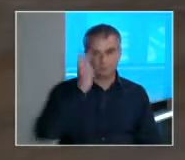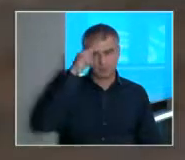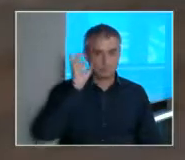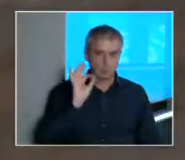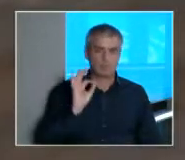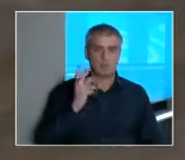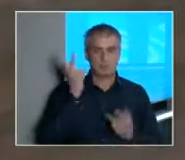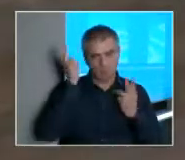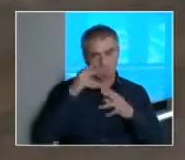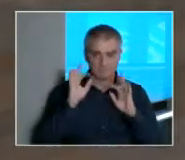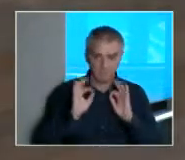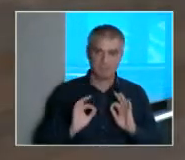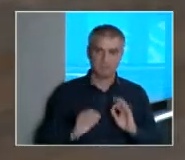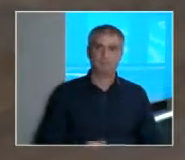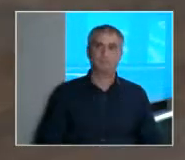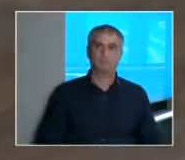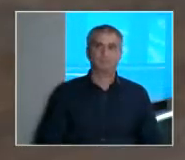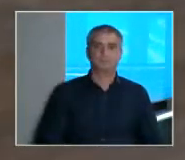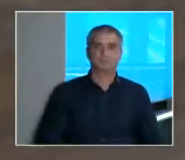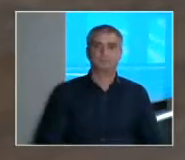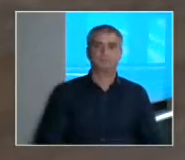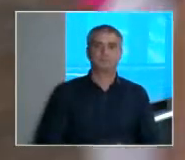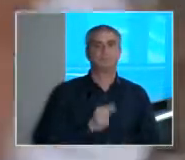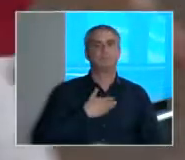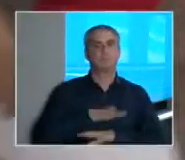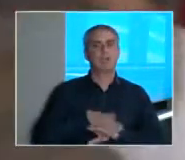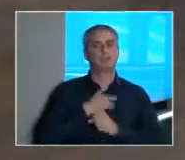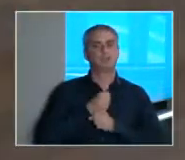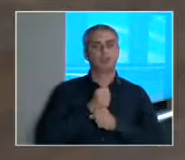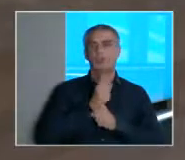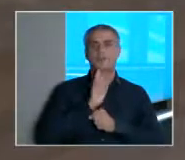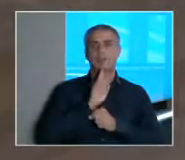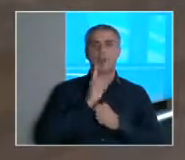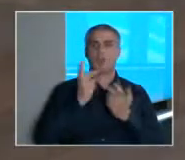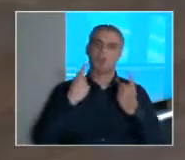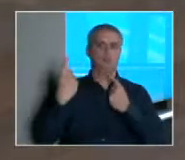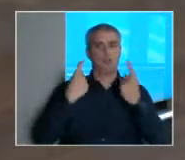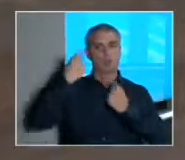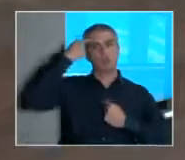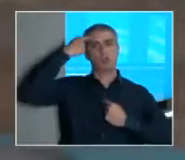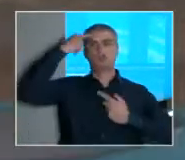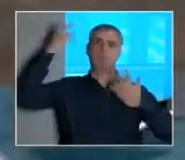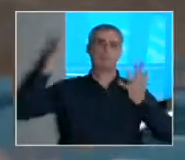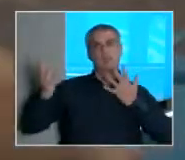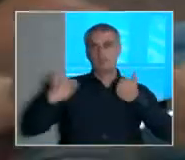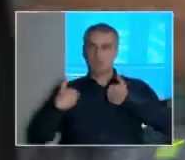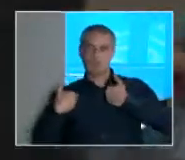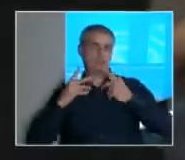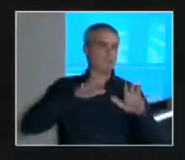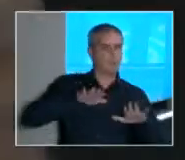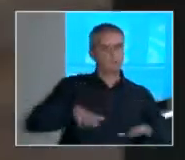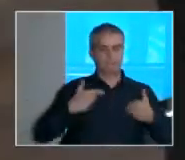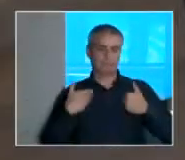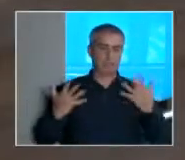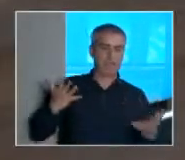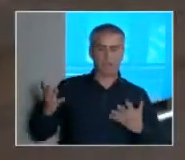בתבונה ובהבנה, ובאמת באמת מתוך שליחות, ולא מתוך זה שכל אחד חושב איפה אני ואיפה הכיסא